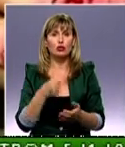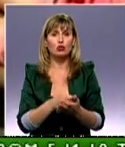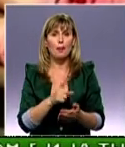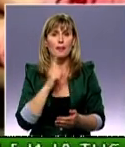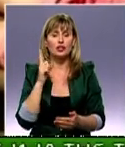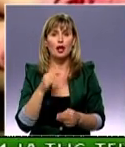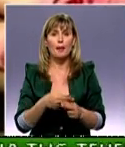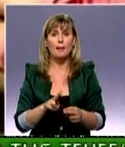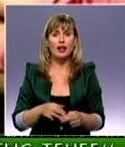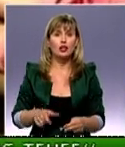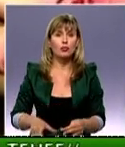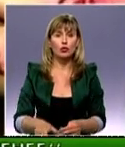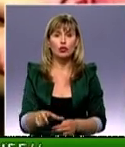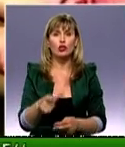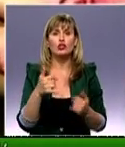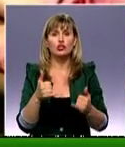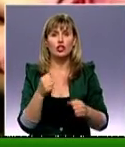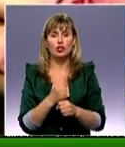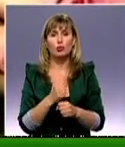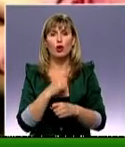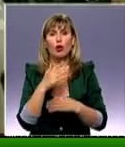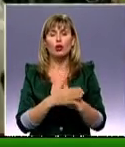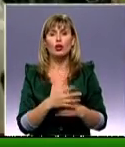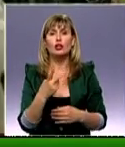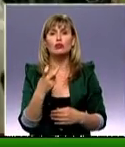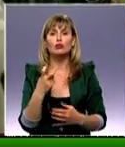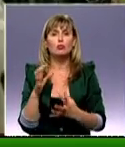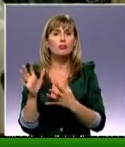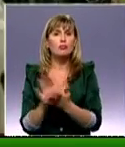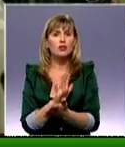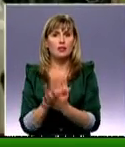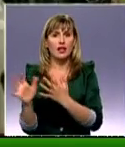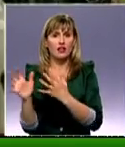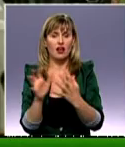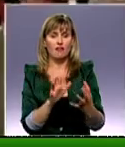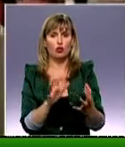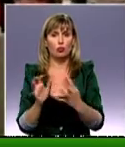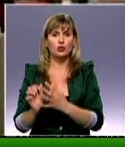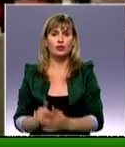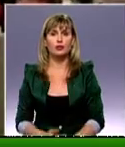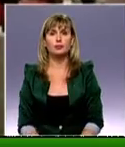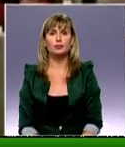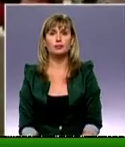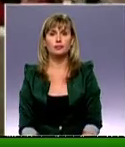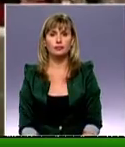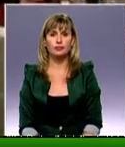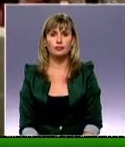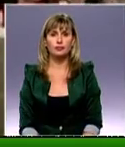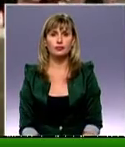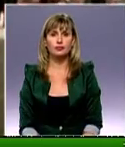Молодежной. По этому маршруту сейчас курсирует около 200 бесплатных автобусов. Дильмурат Муталипов, Асет Кунтакпаев, телеканал Алматы.